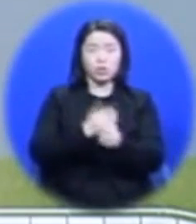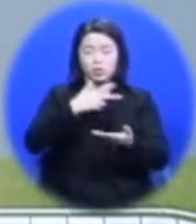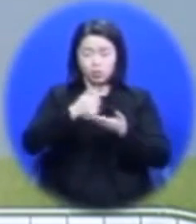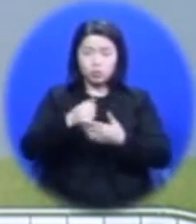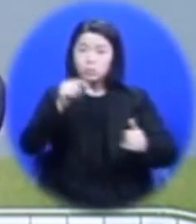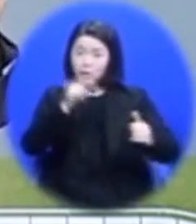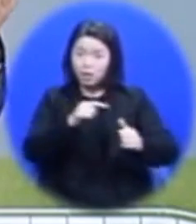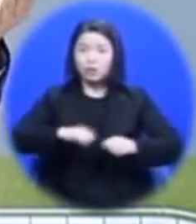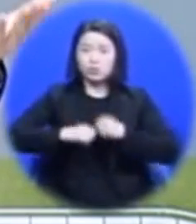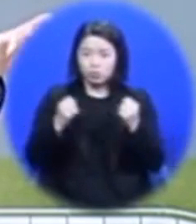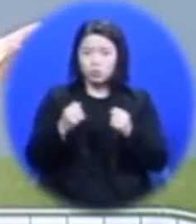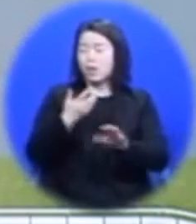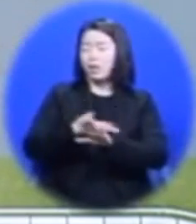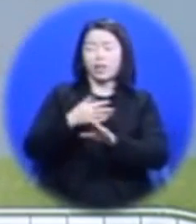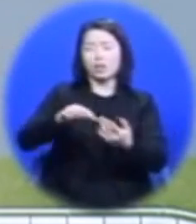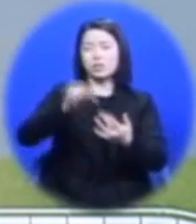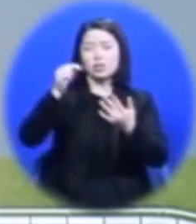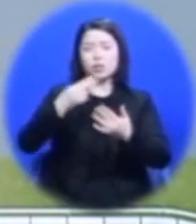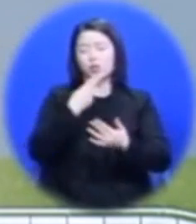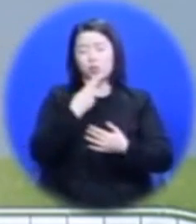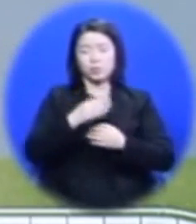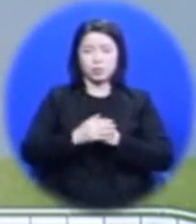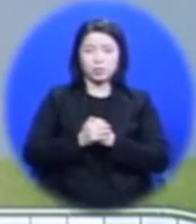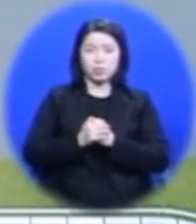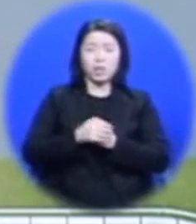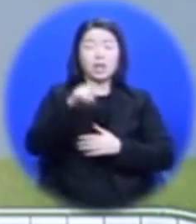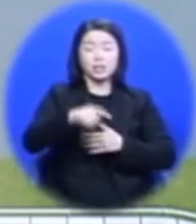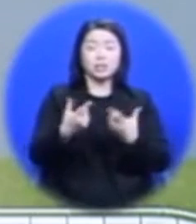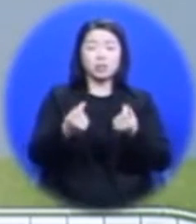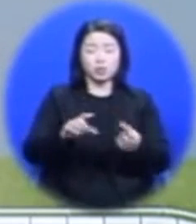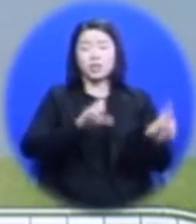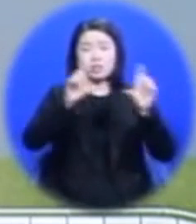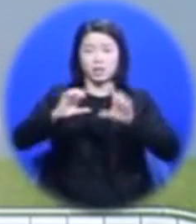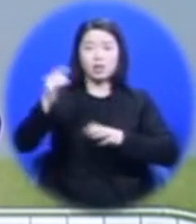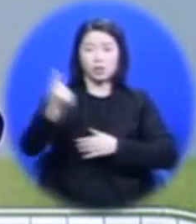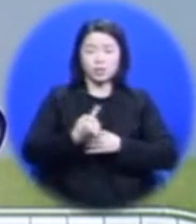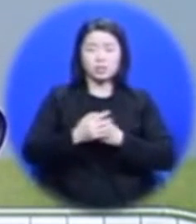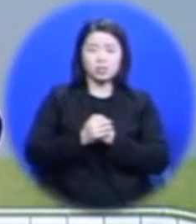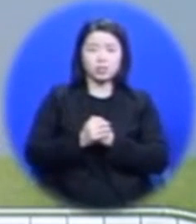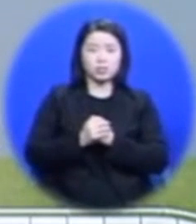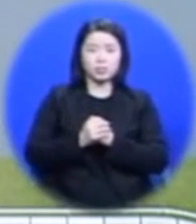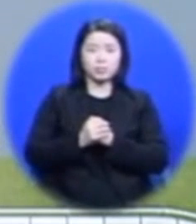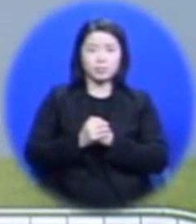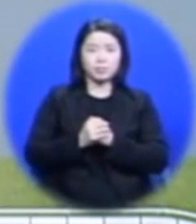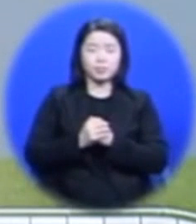하시면 순종이에요. 다른 선택이 없었어요. 그렇게 살아왔다니까.